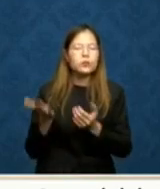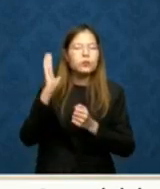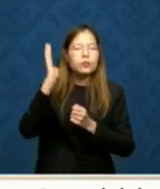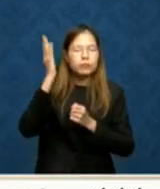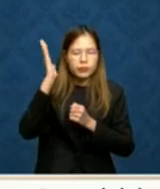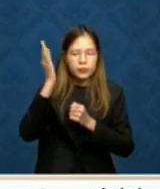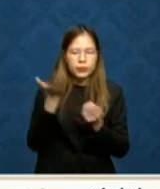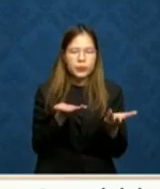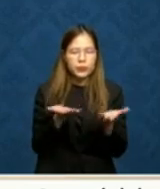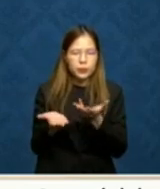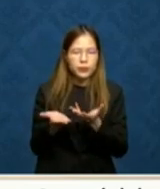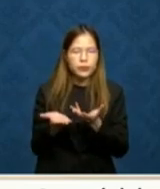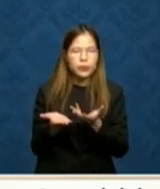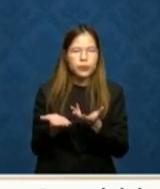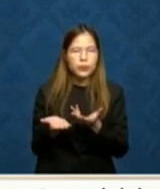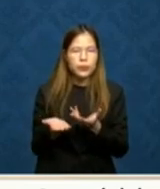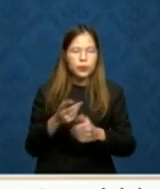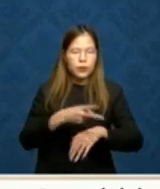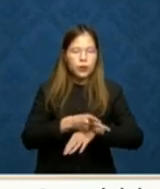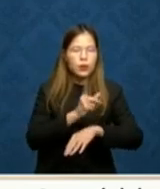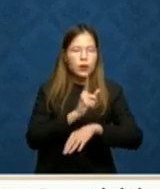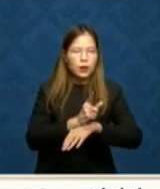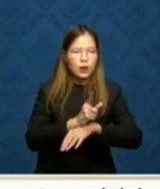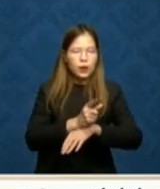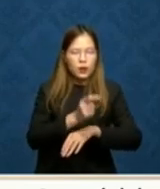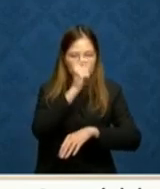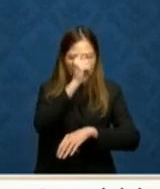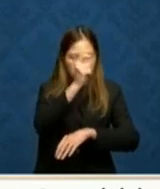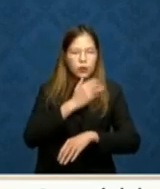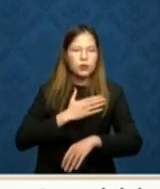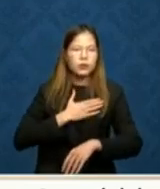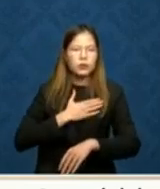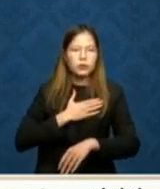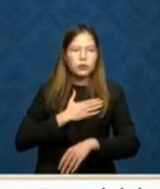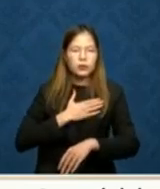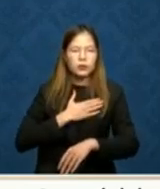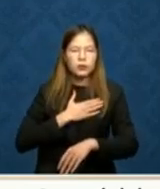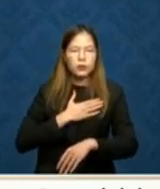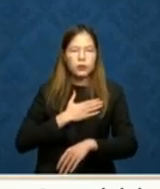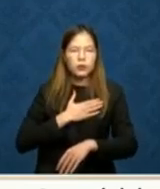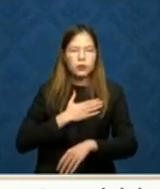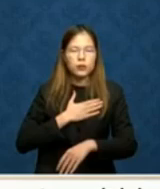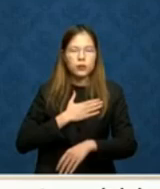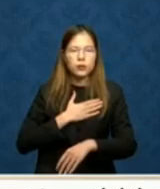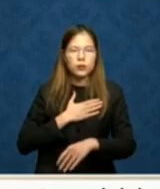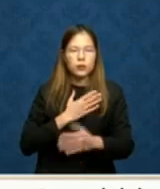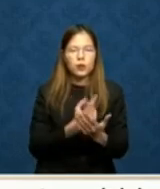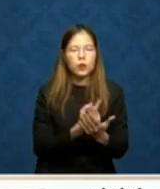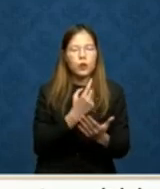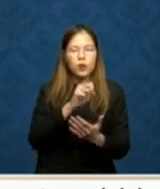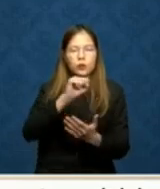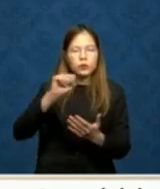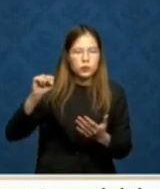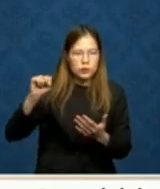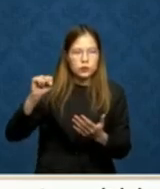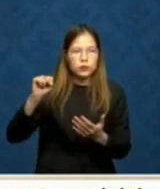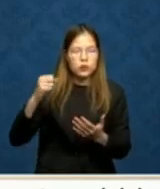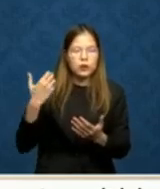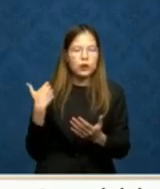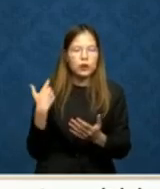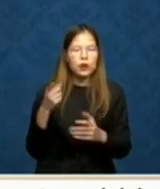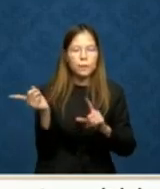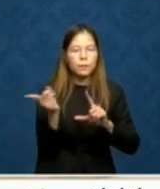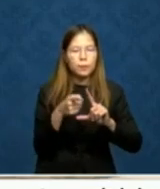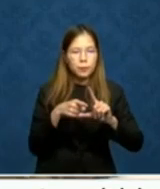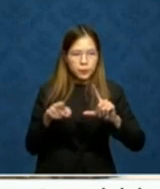เชิญครับ เรียนท่านประธานสภาที่เคารพค่ะดิฉันกัลยาภัทรจิตโรจน์ผู้แทนราษฎรแบบบัญชีรายชื่อพรรคก้าวไกล